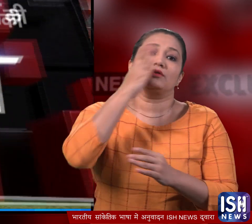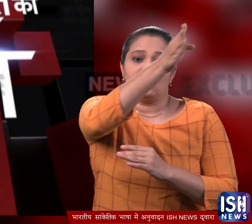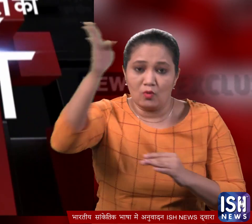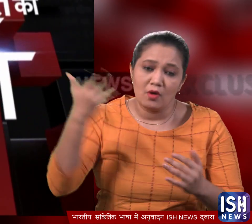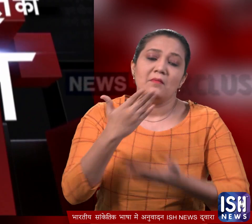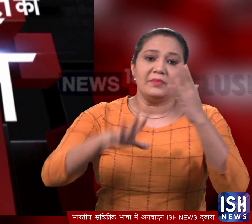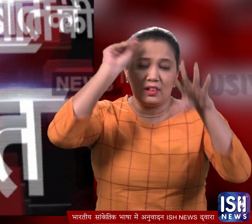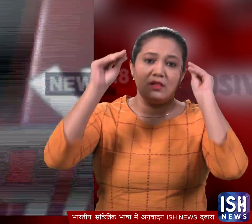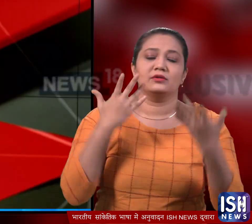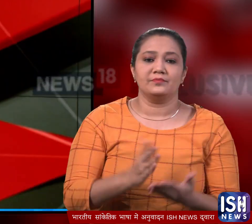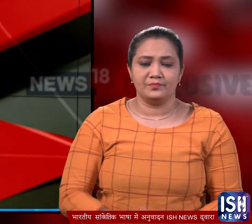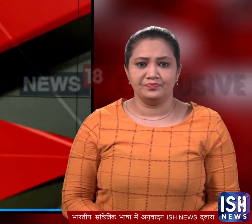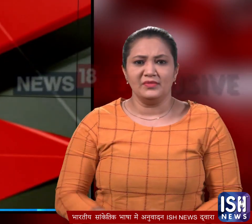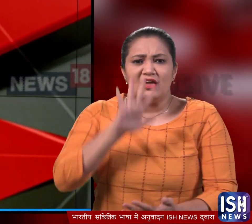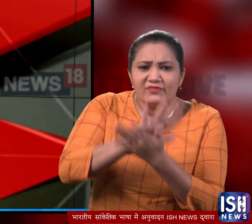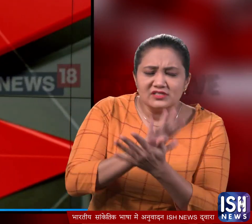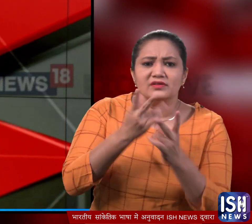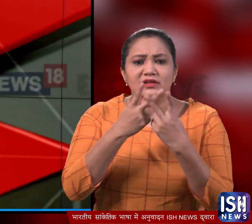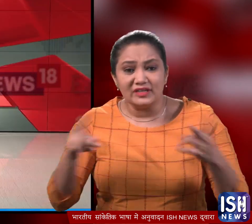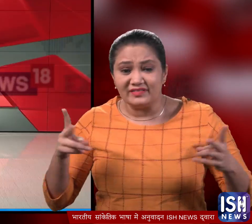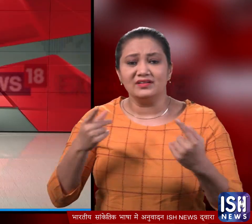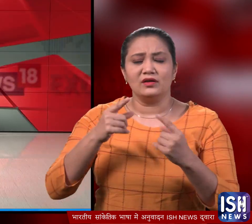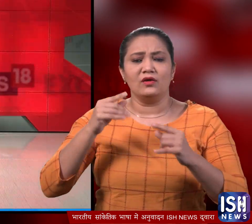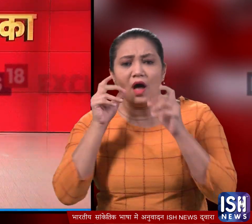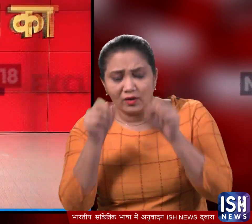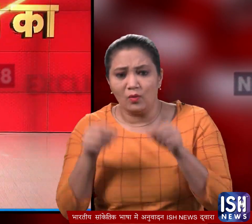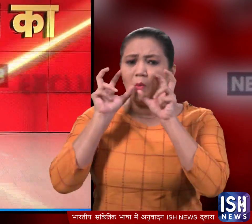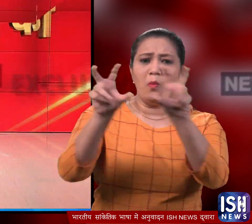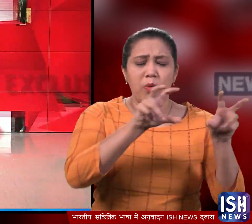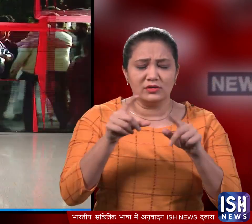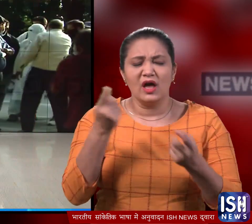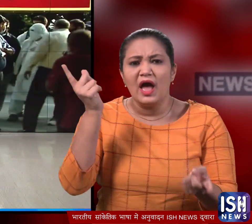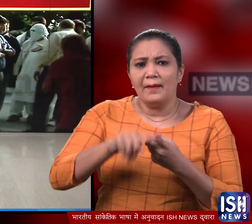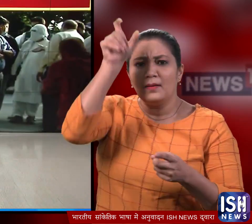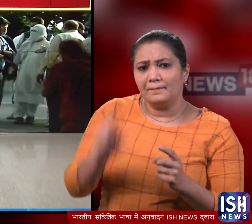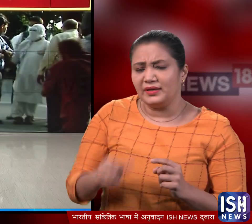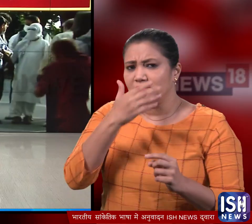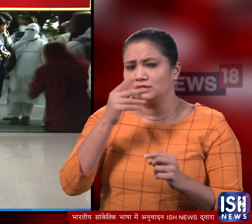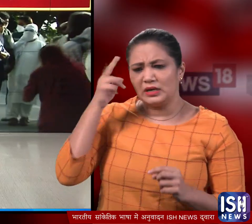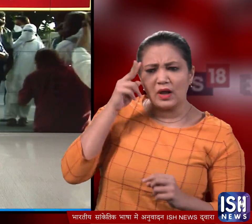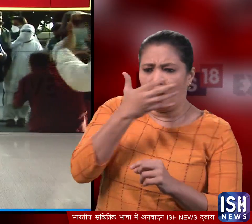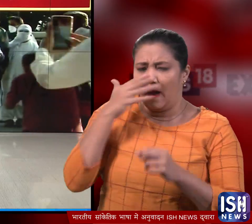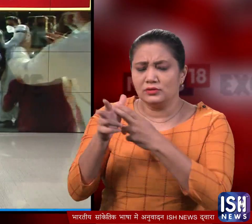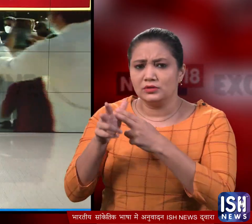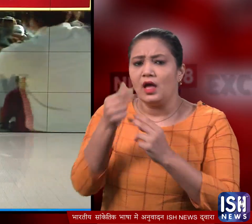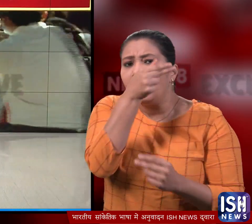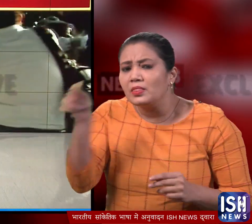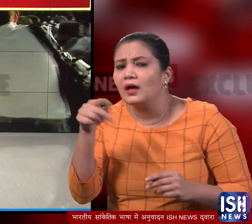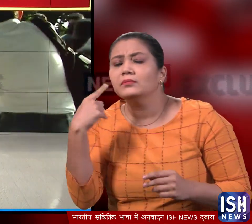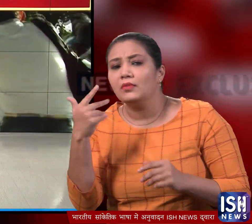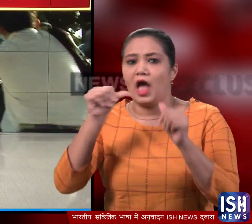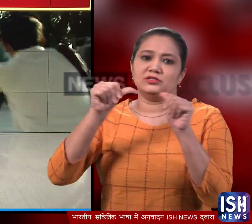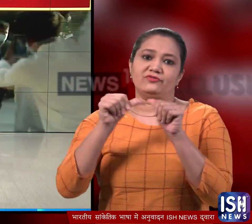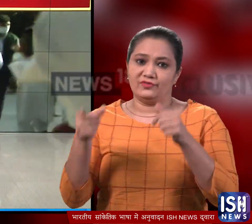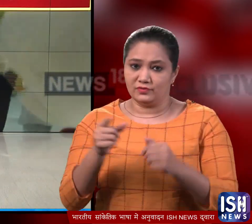की तैयारी है। त्योहारों पर अलर्ट के दौरान दिल्ली पुलिस की स्पेशल सेल ने एक संदिग्ध आतंकी को गिरफ्तार किया, जिसका नाम अशरफ बताया